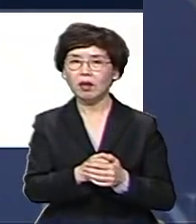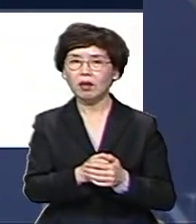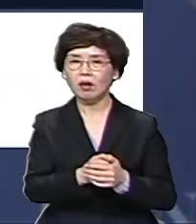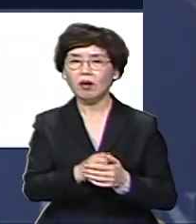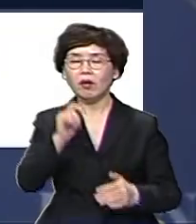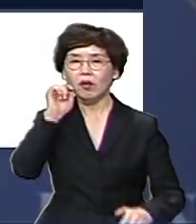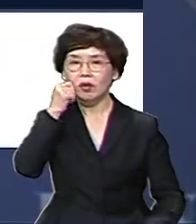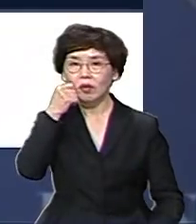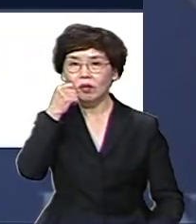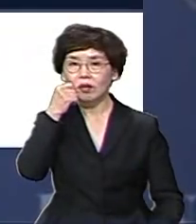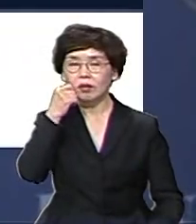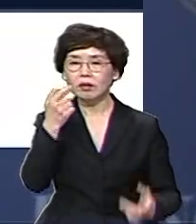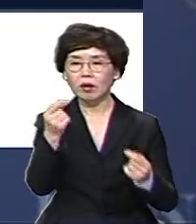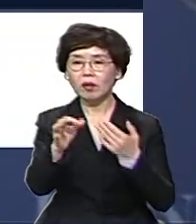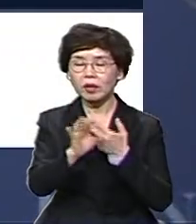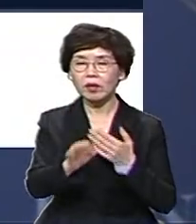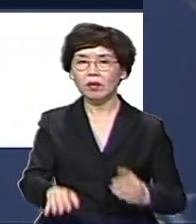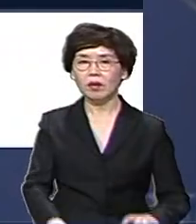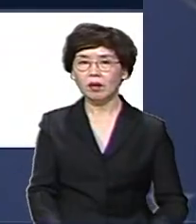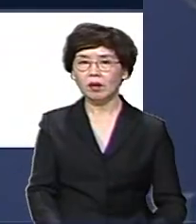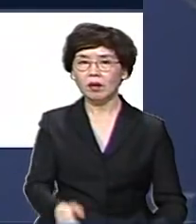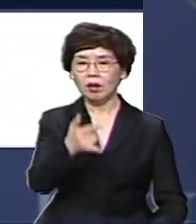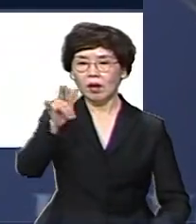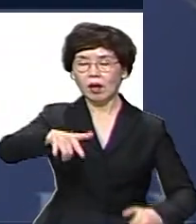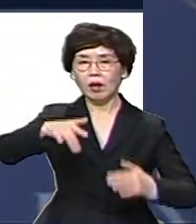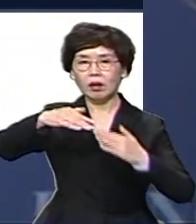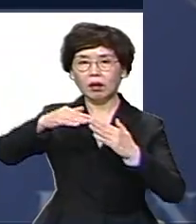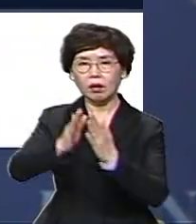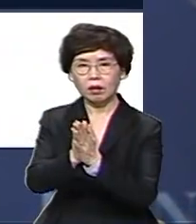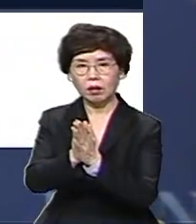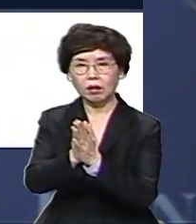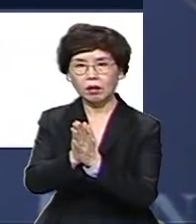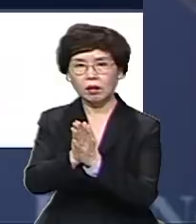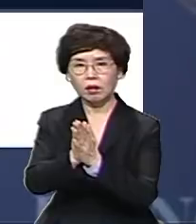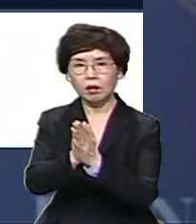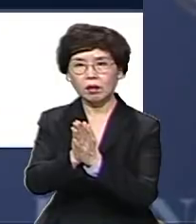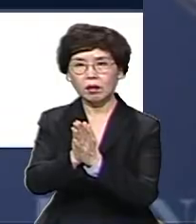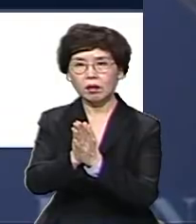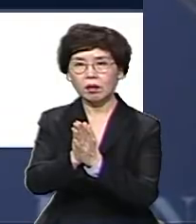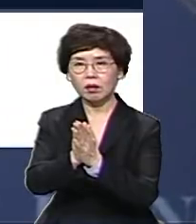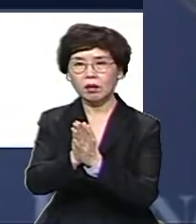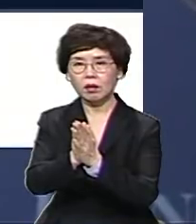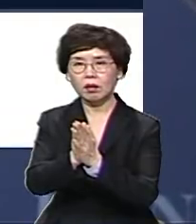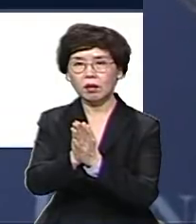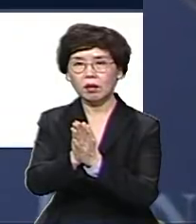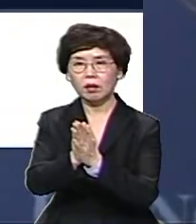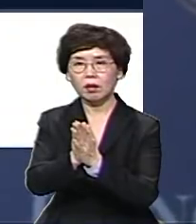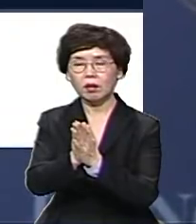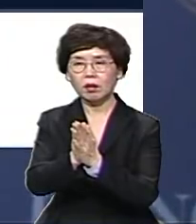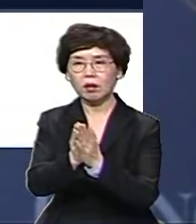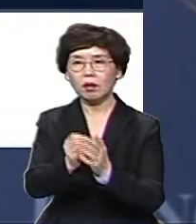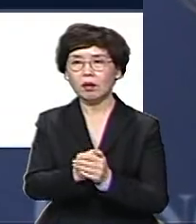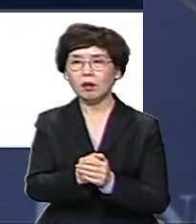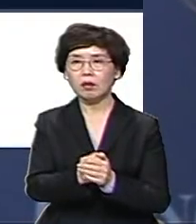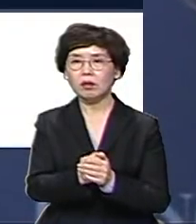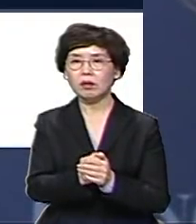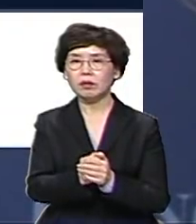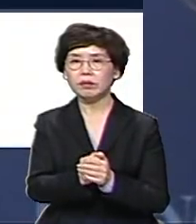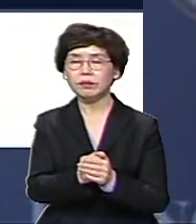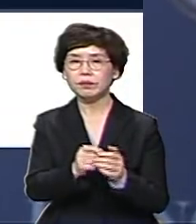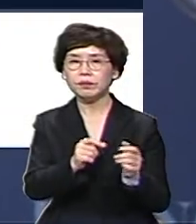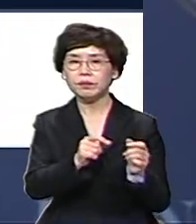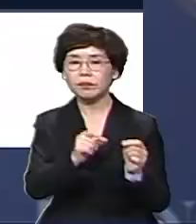우리는 할 수가 없었습니다. 그래서 그렇게 하면은 비핵화를 상당히 진전시키겠다.